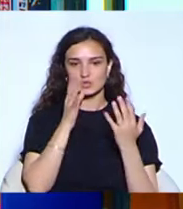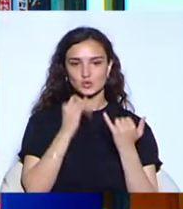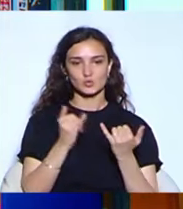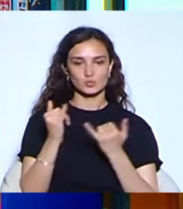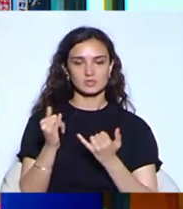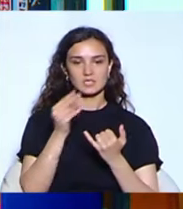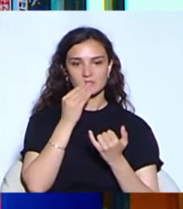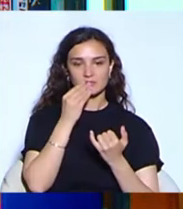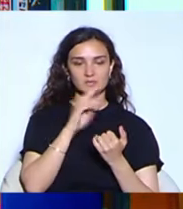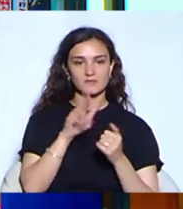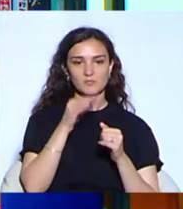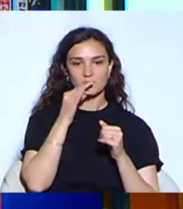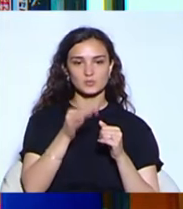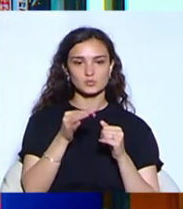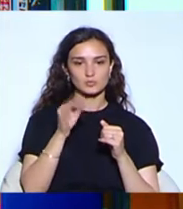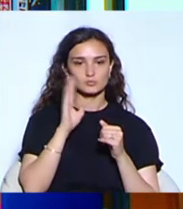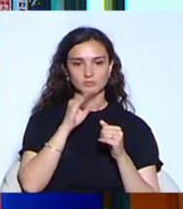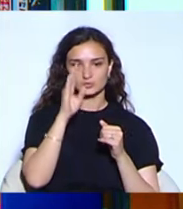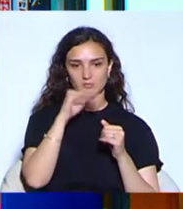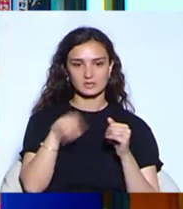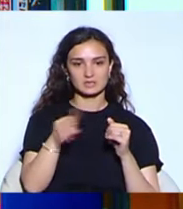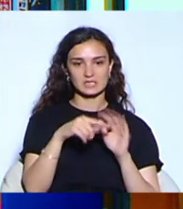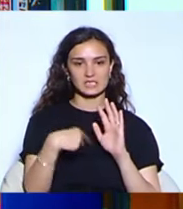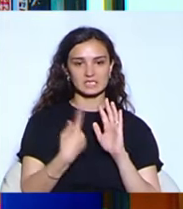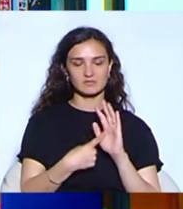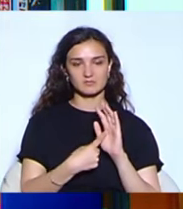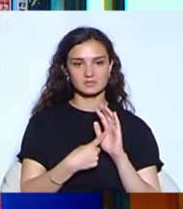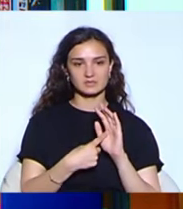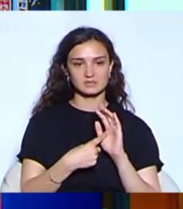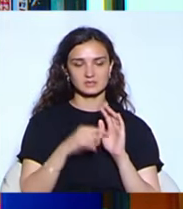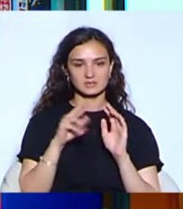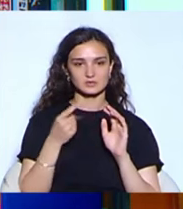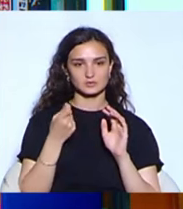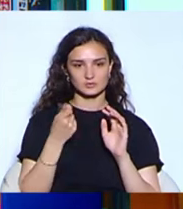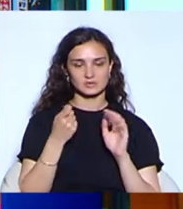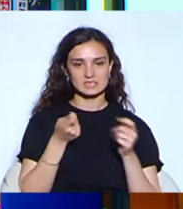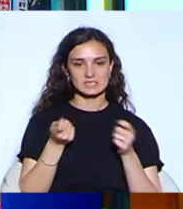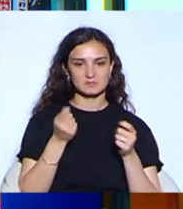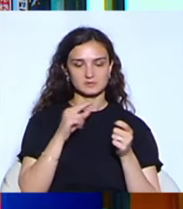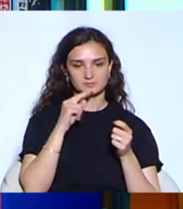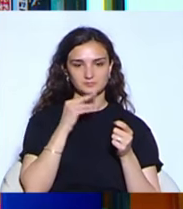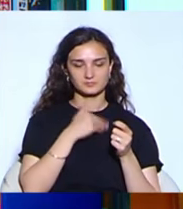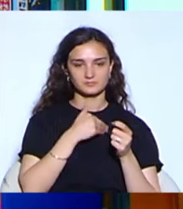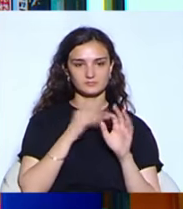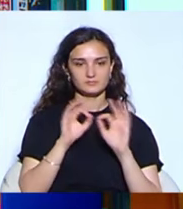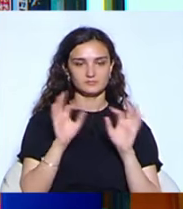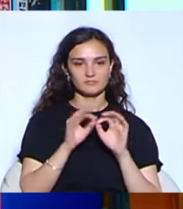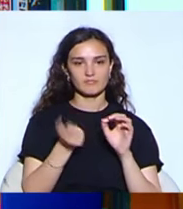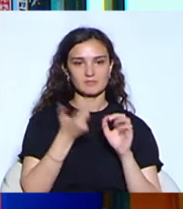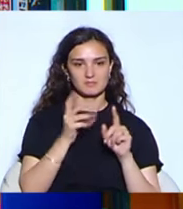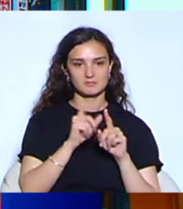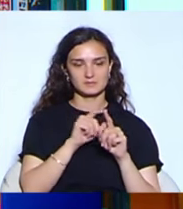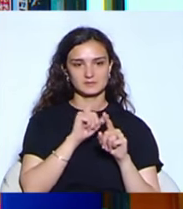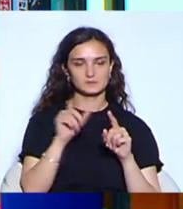და ამავე დროს პასუხობ მშობელთა კითხვებს და ცოტა არ იყო სიფრთხილით მინდა თქვა რამდენიმე